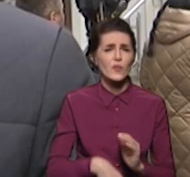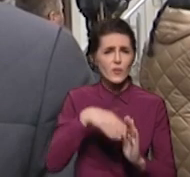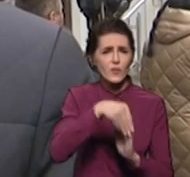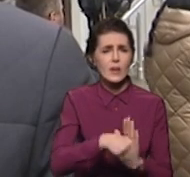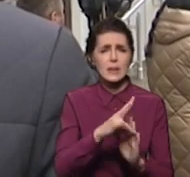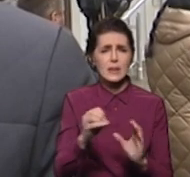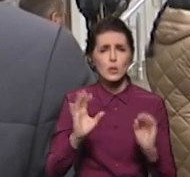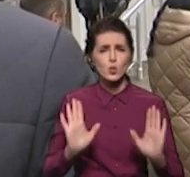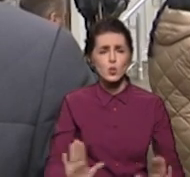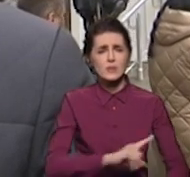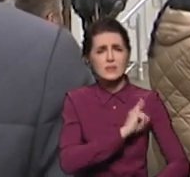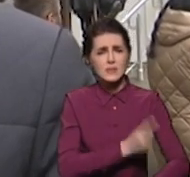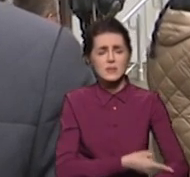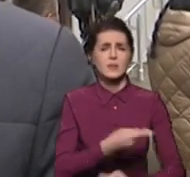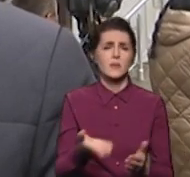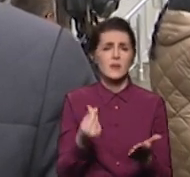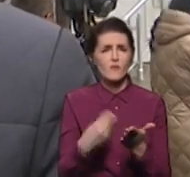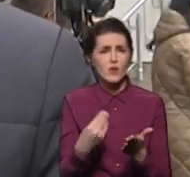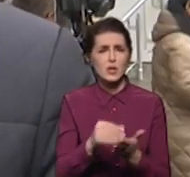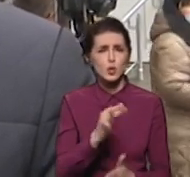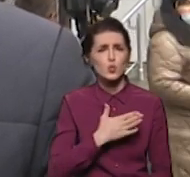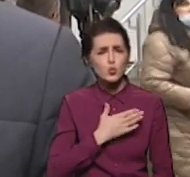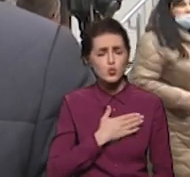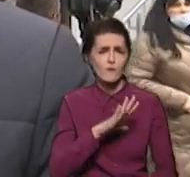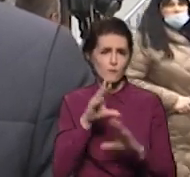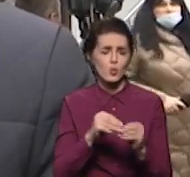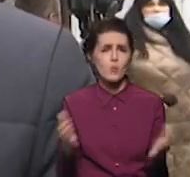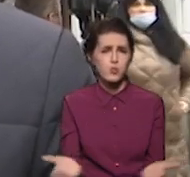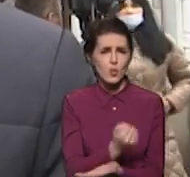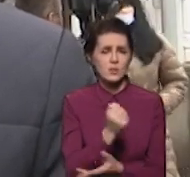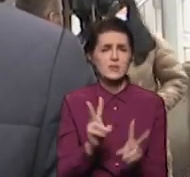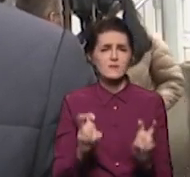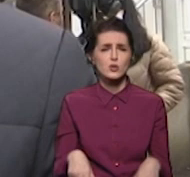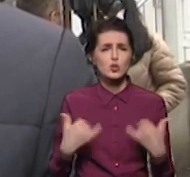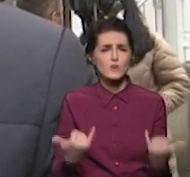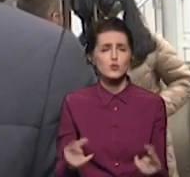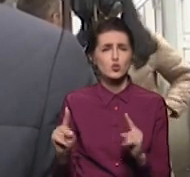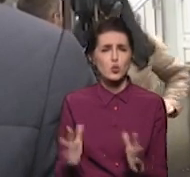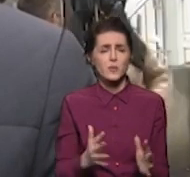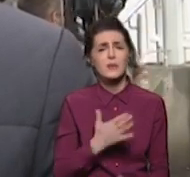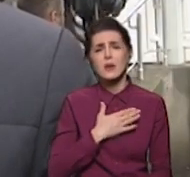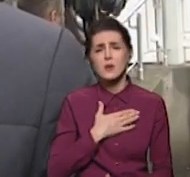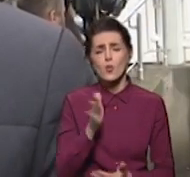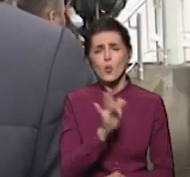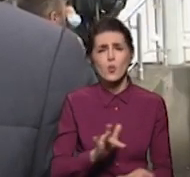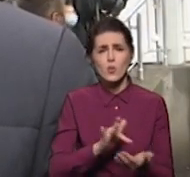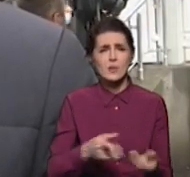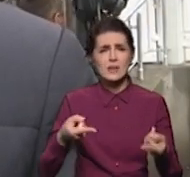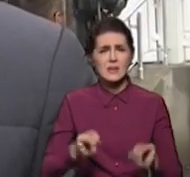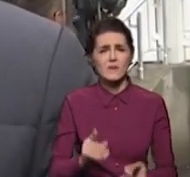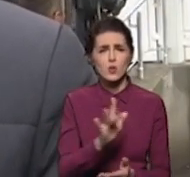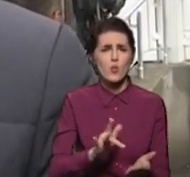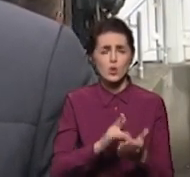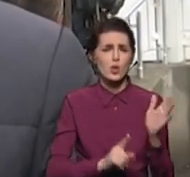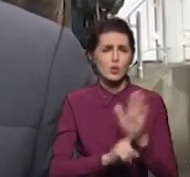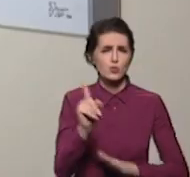только силы, средства, но и душу. Мне кажется, все получилось. Сегодня по-настоящему событие для нашего города. Это действительно город